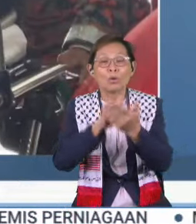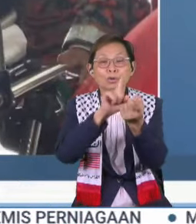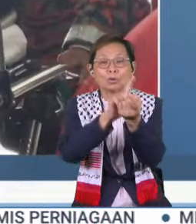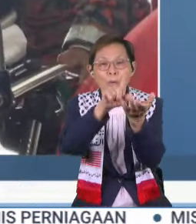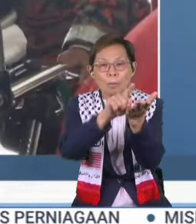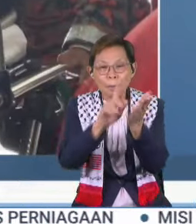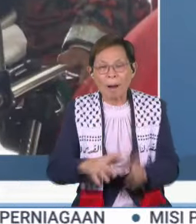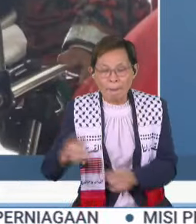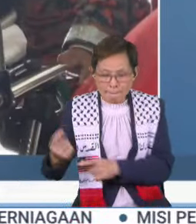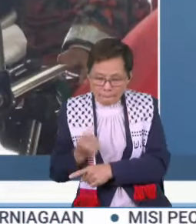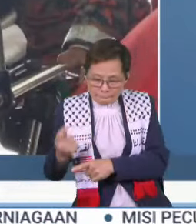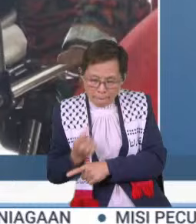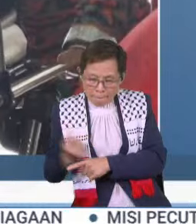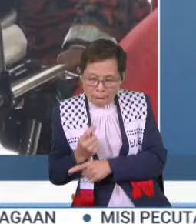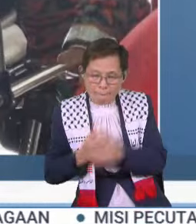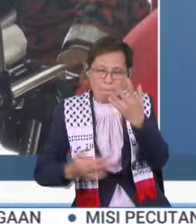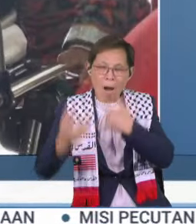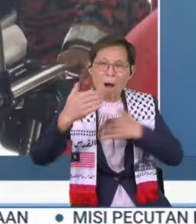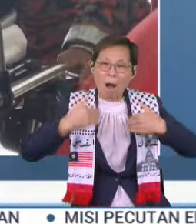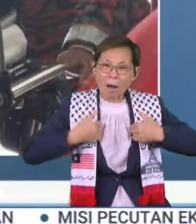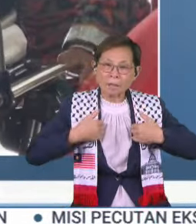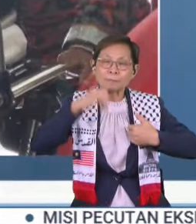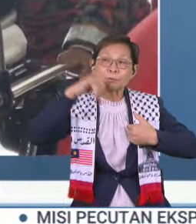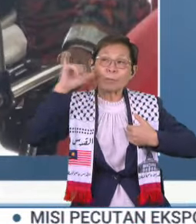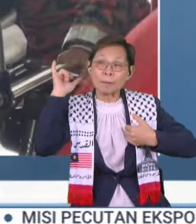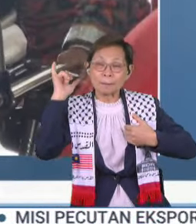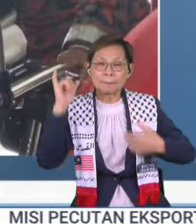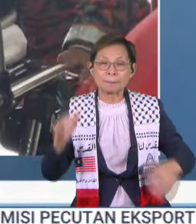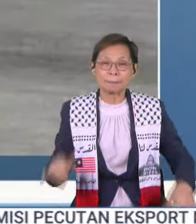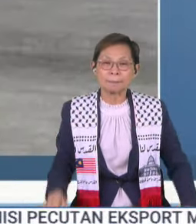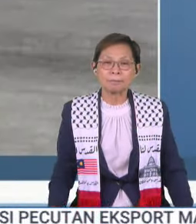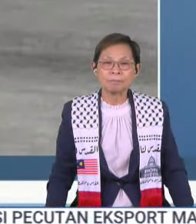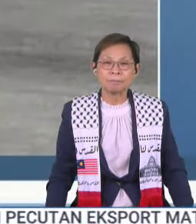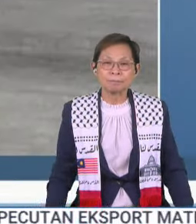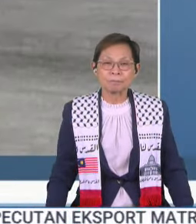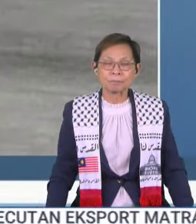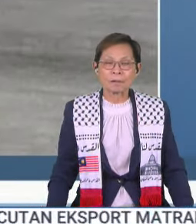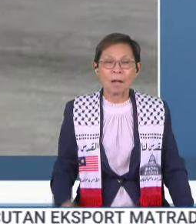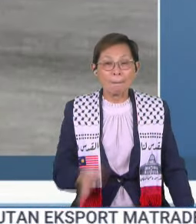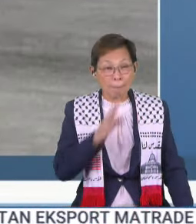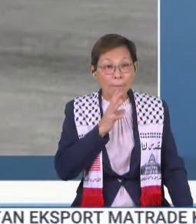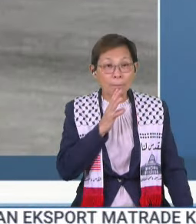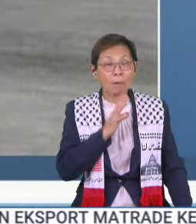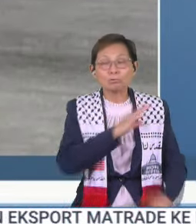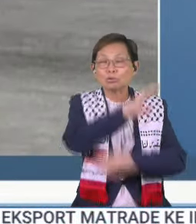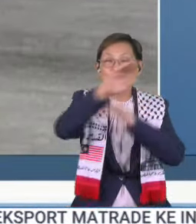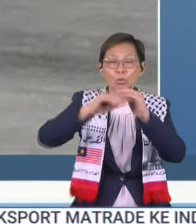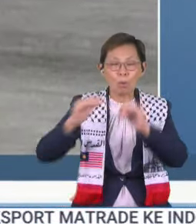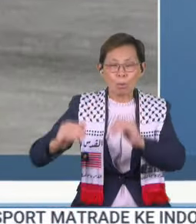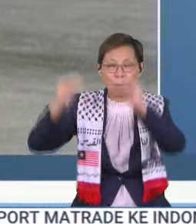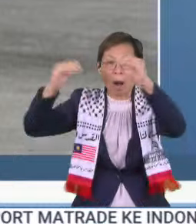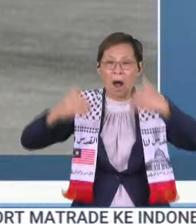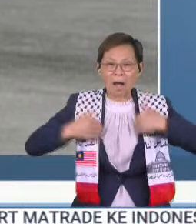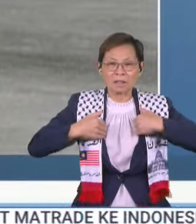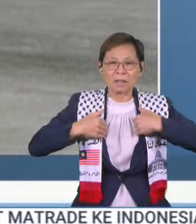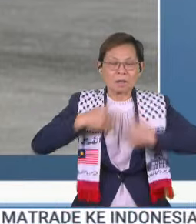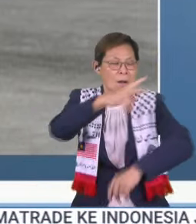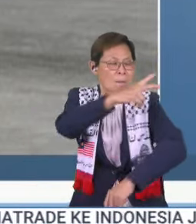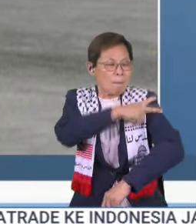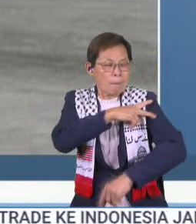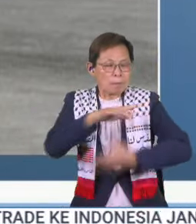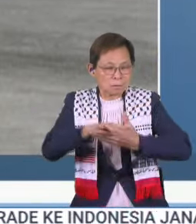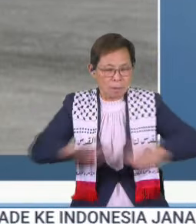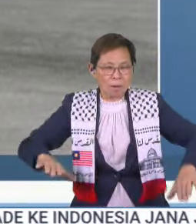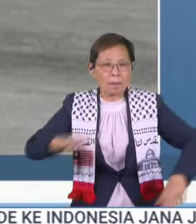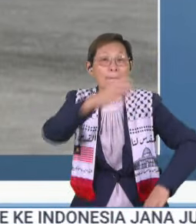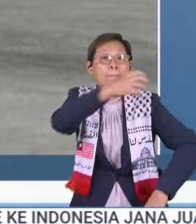media selepas latihan kebakaran tersebut diadakan semalam. Dalam masa sama katanya, di setiap peringkat ada warden keselamatan dilantik